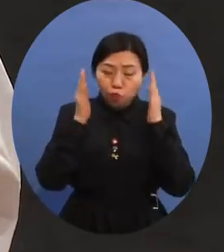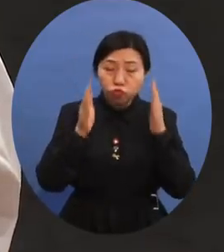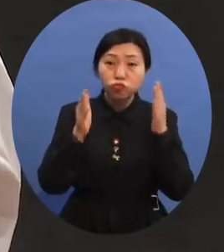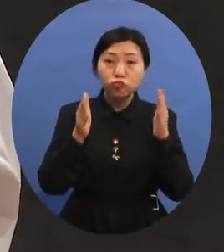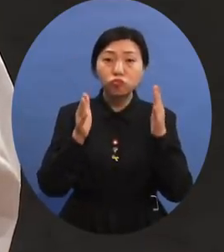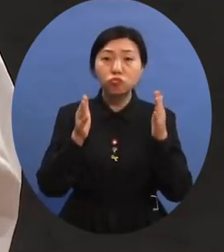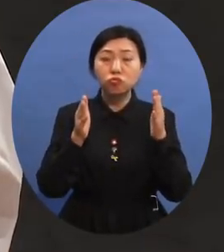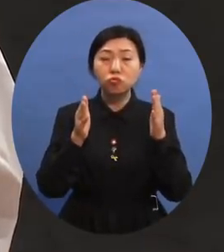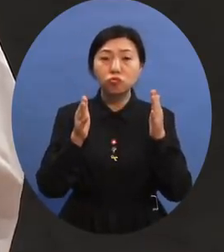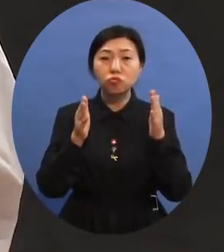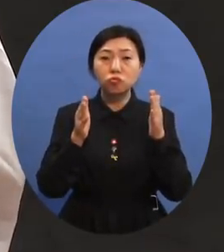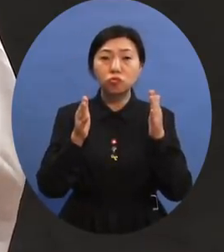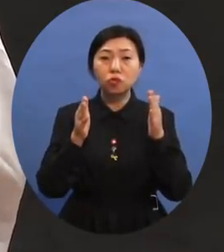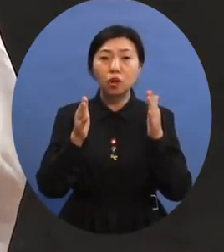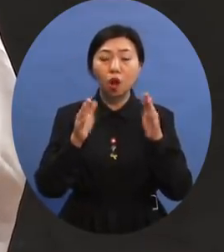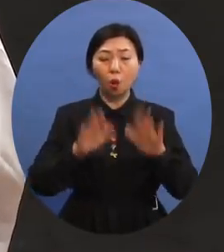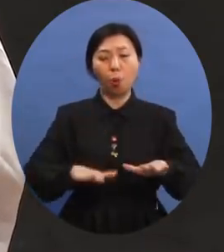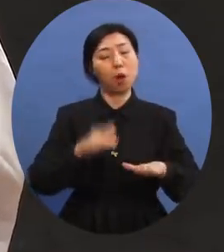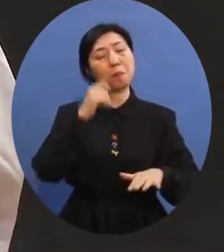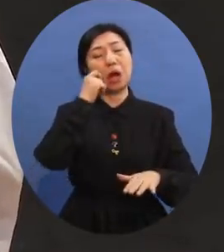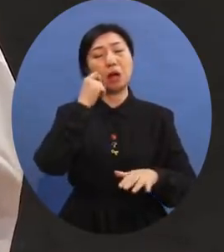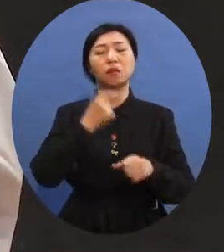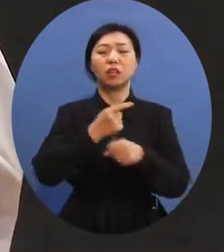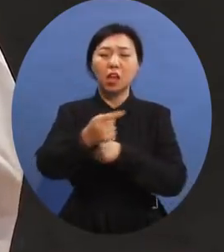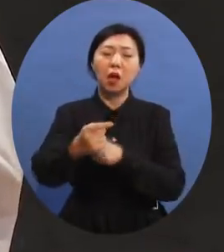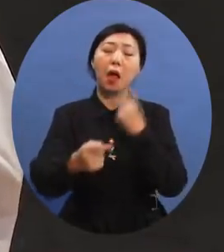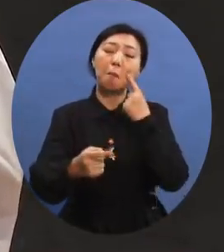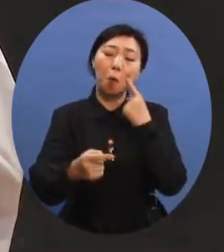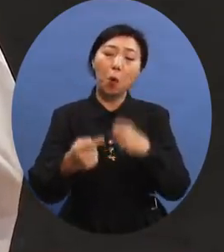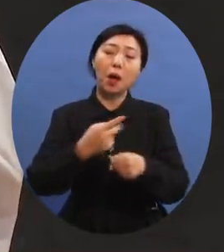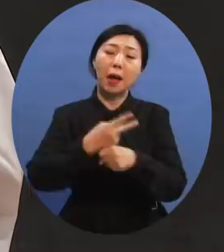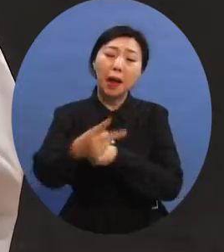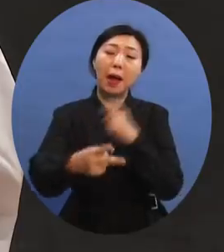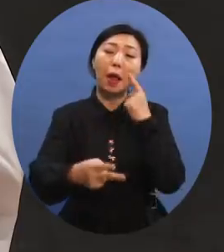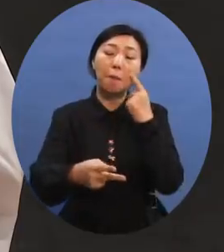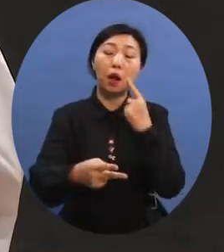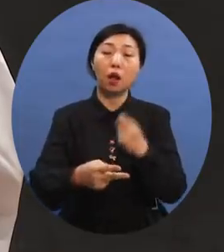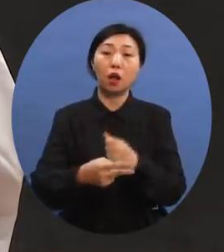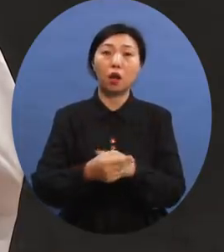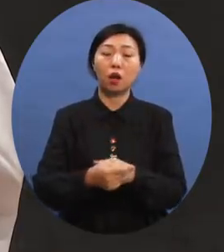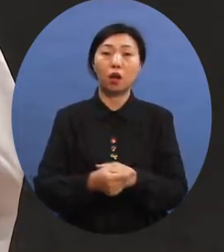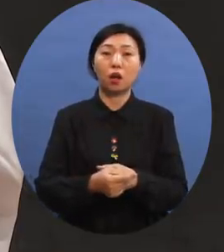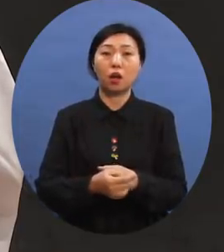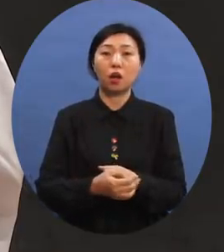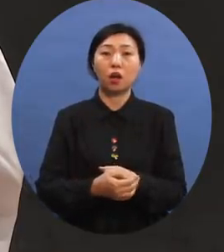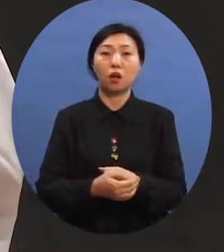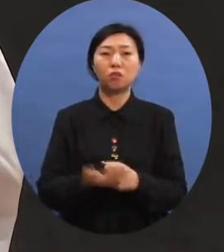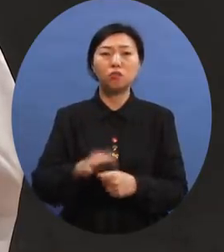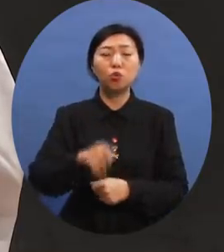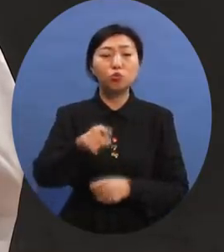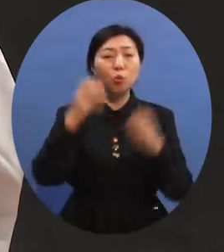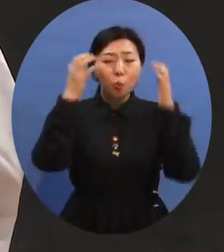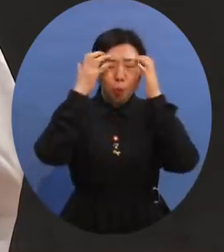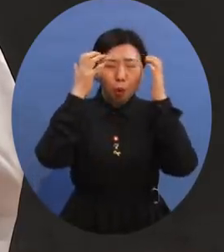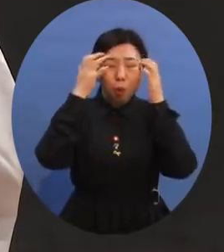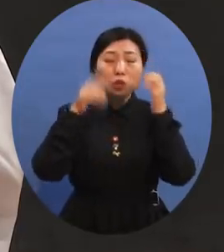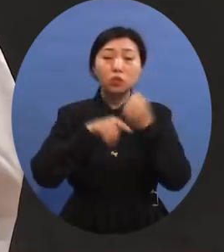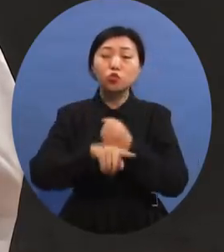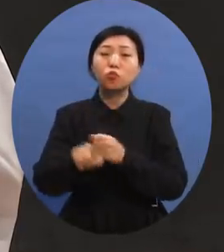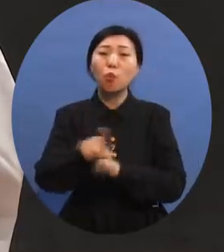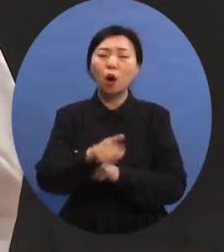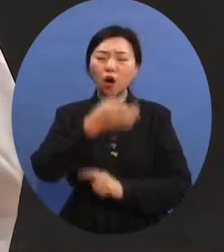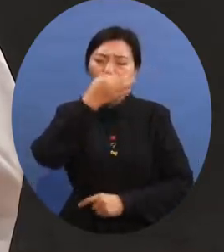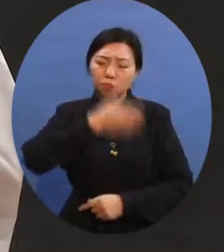공부하는데 뭐 원래 못하면 내년까지 하면 2년 하면 되고 3년 하면 되는데 그거를 괴로워할 이유가 뭐가